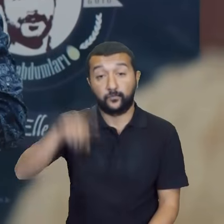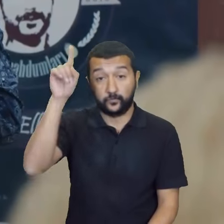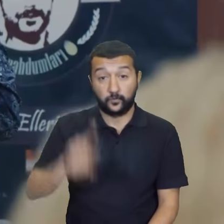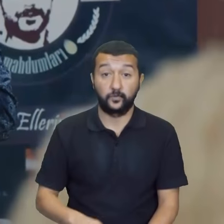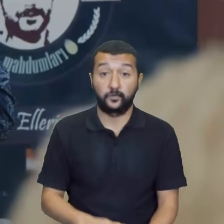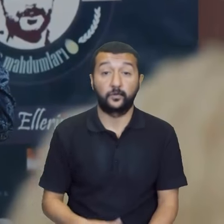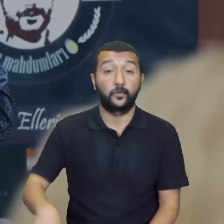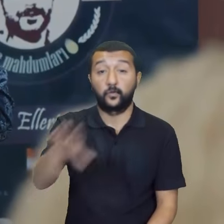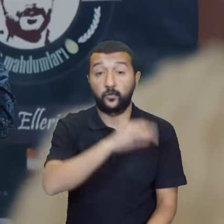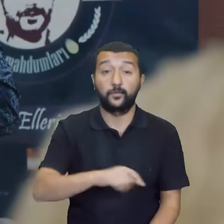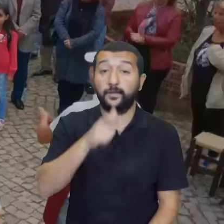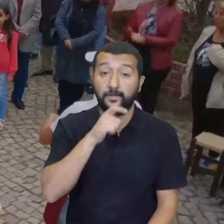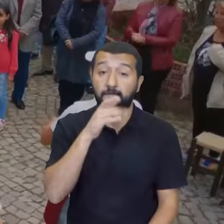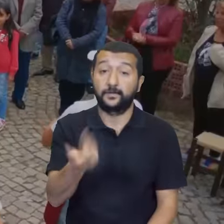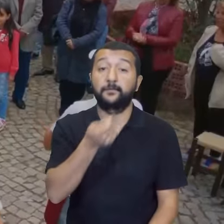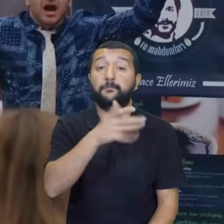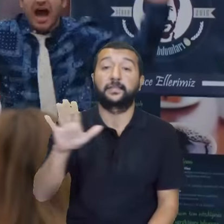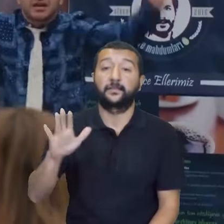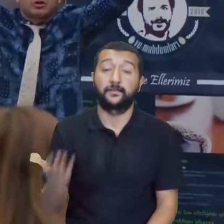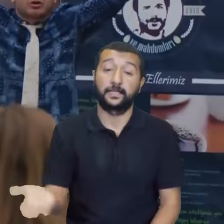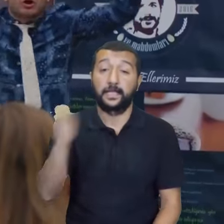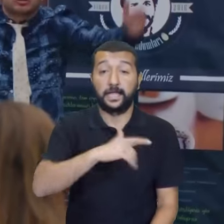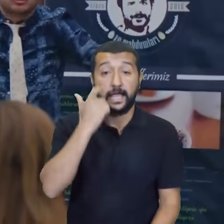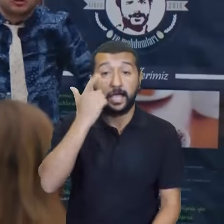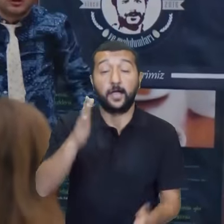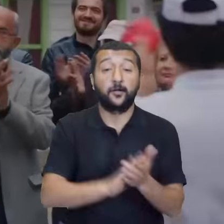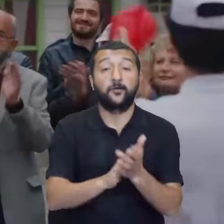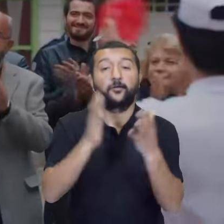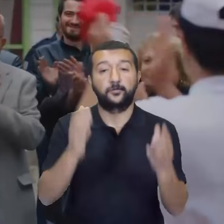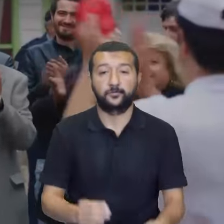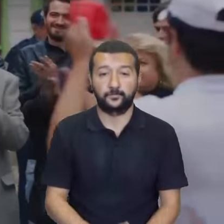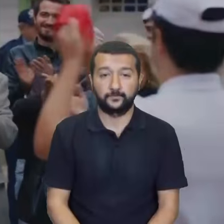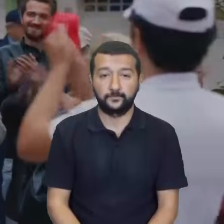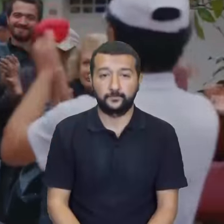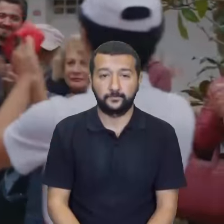Bugün tüm kahveler beleş. Hayırlı uğurlu olsun.